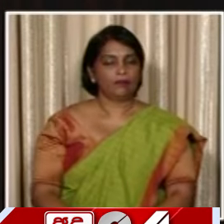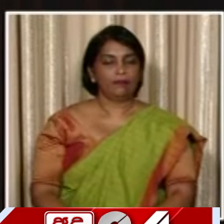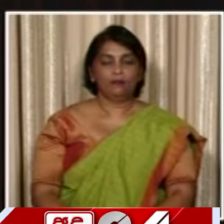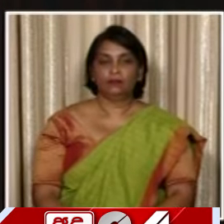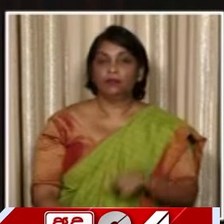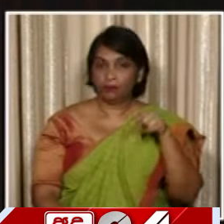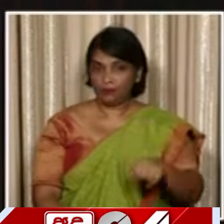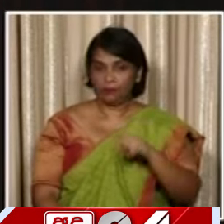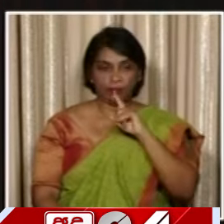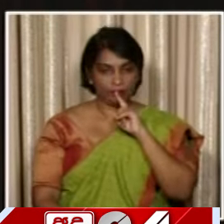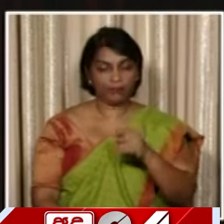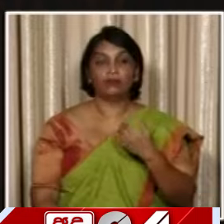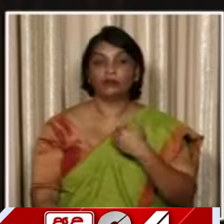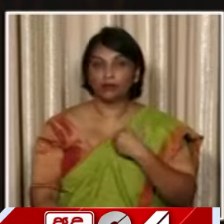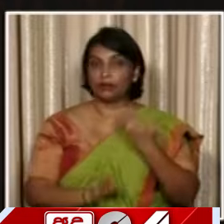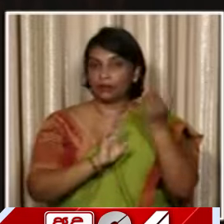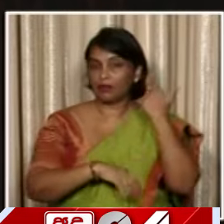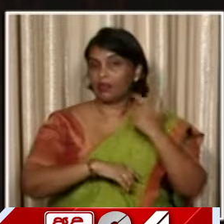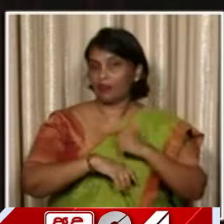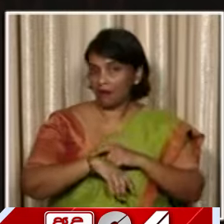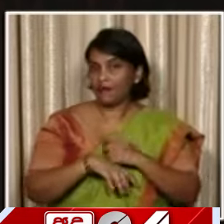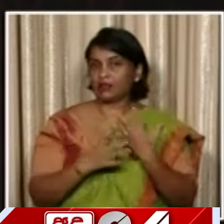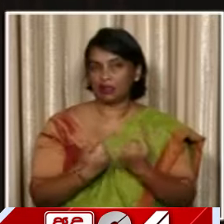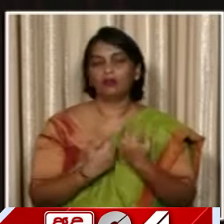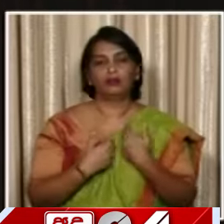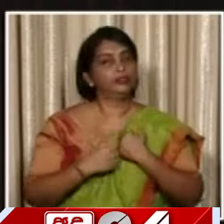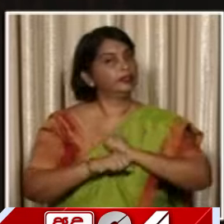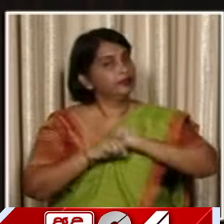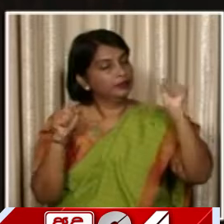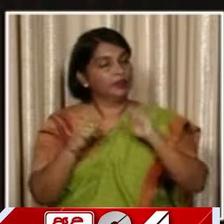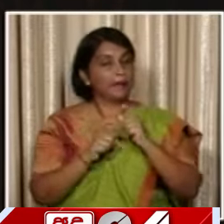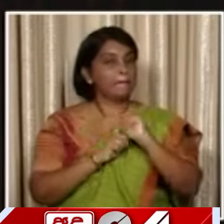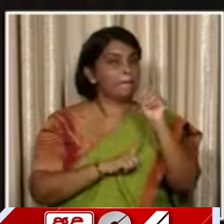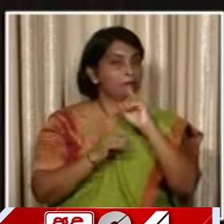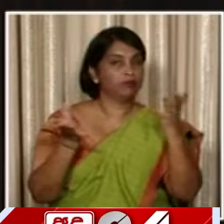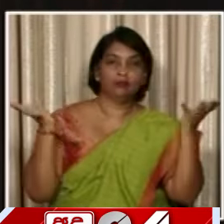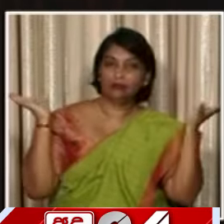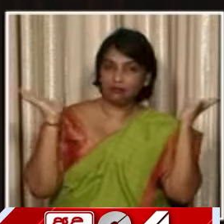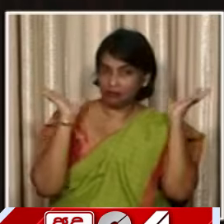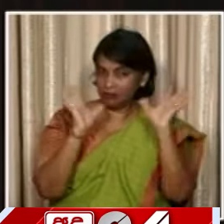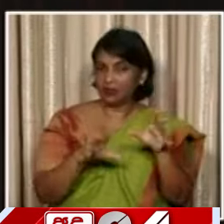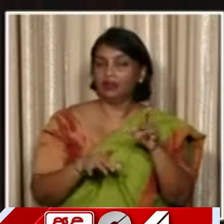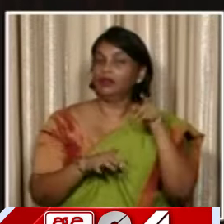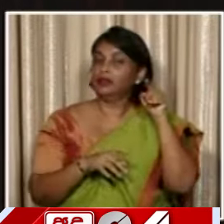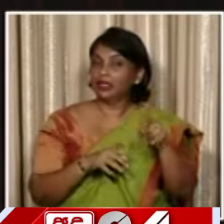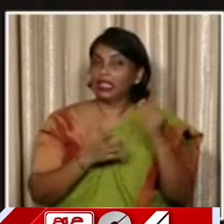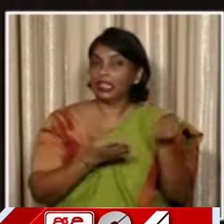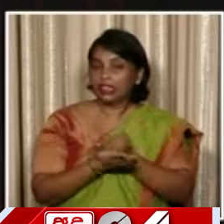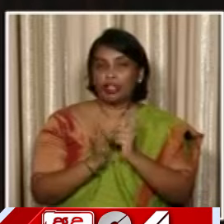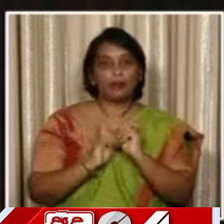එතුමා අද කියනවා අපිට එදා අවස්ථාවක් තිබුණා අරගලේ අපි පාර්ලිමේන්තුවට හරවන්න ගියා. ඉතුරු